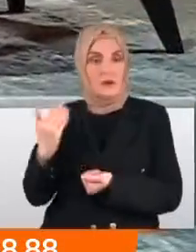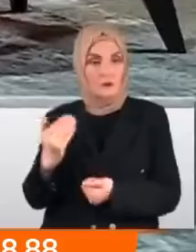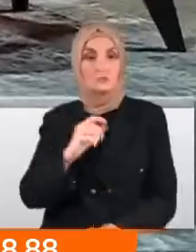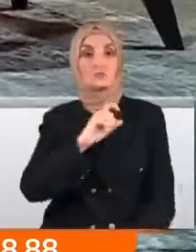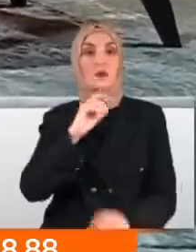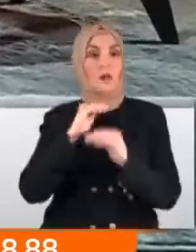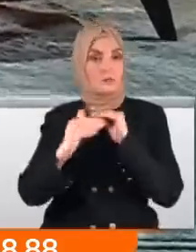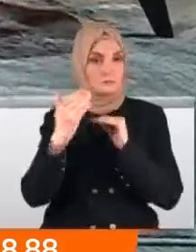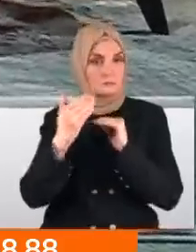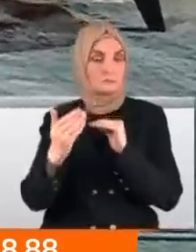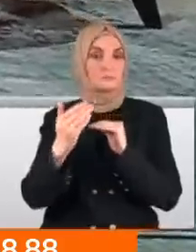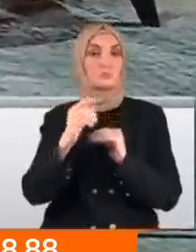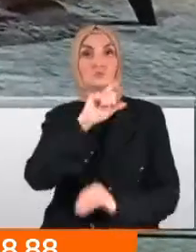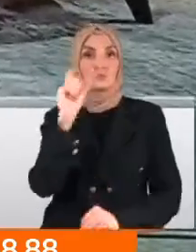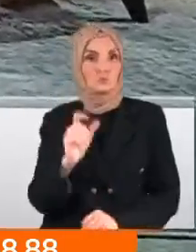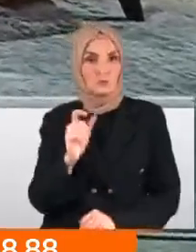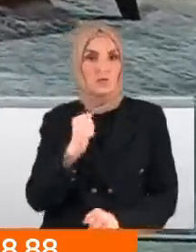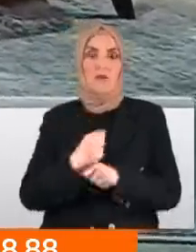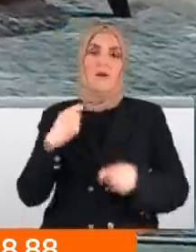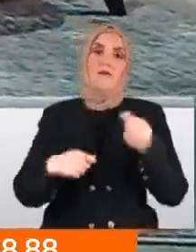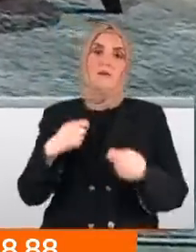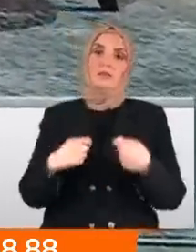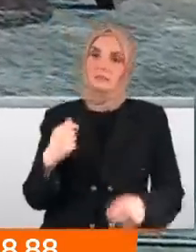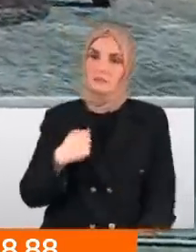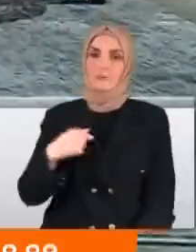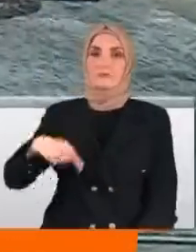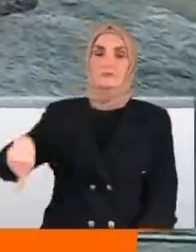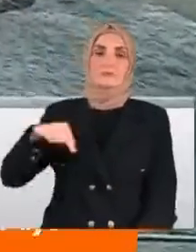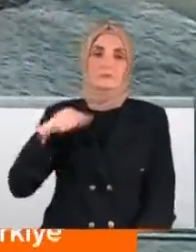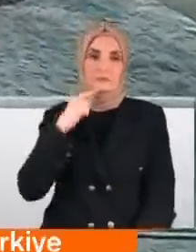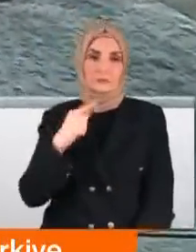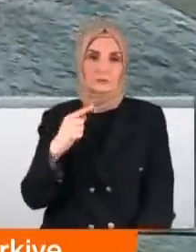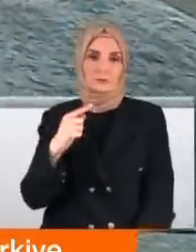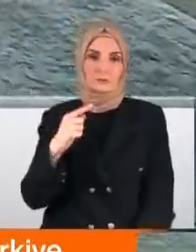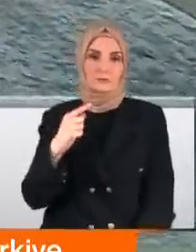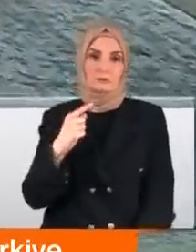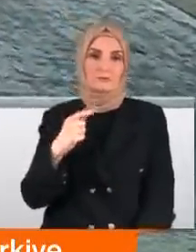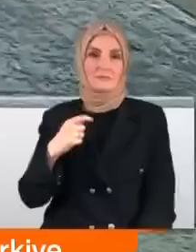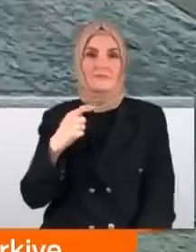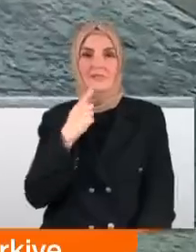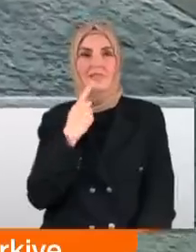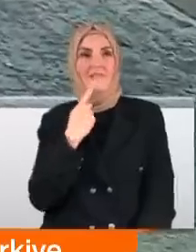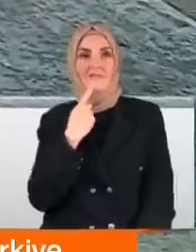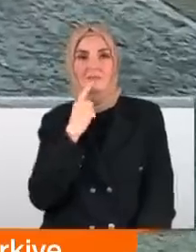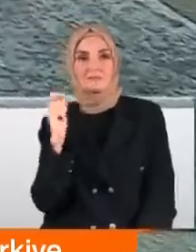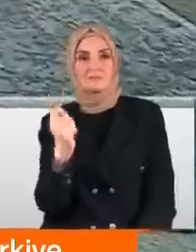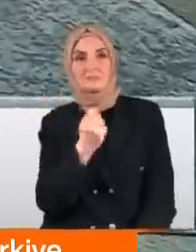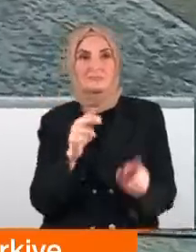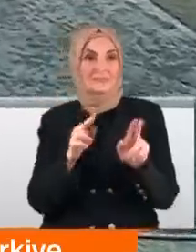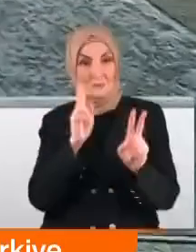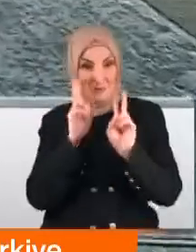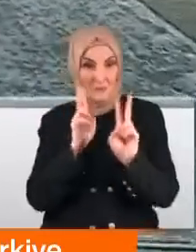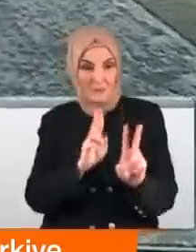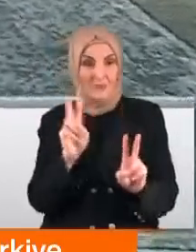Cumhuriyet'in teminatıdır. Buralarda herhangi bir spekülasyona nasıl 21 yıldır